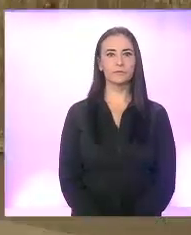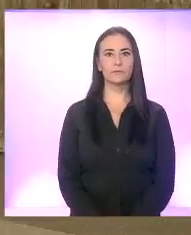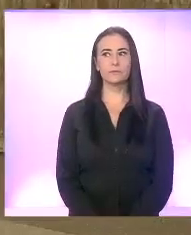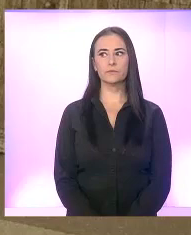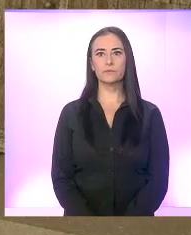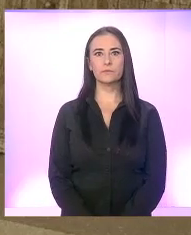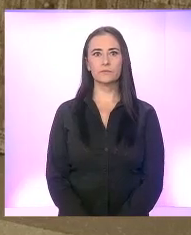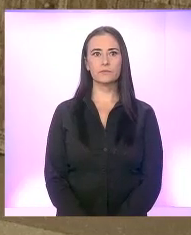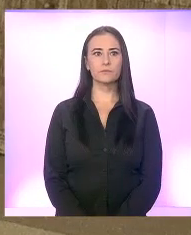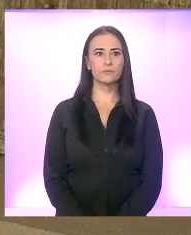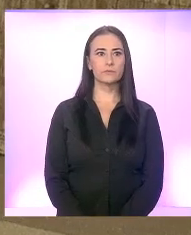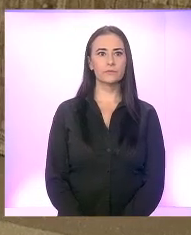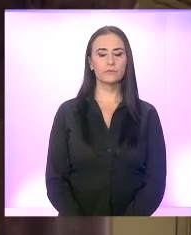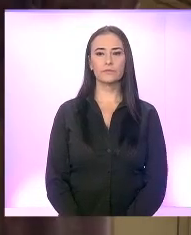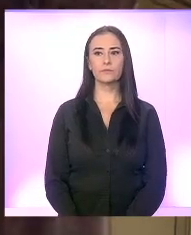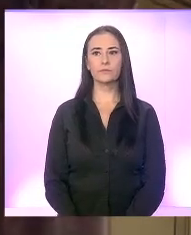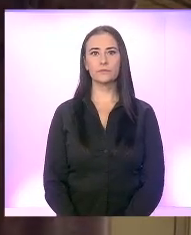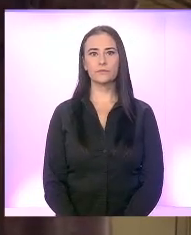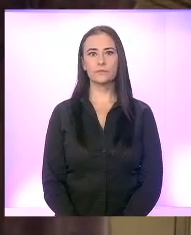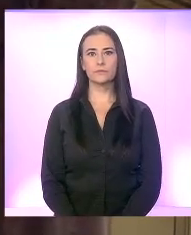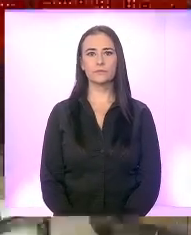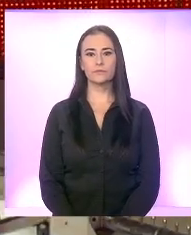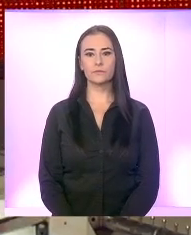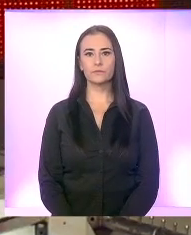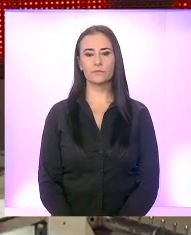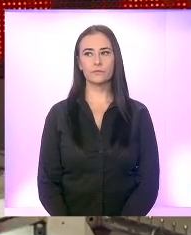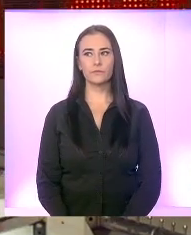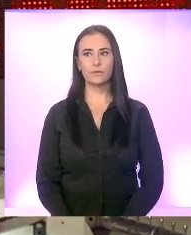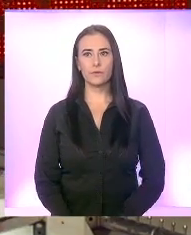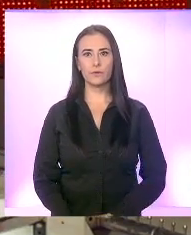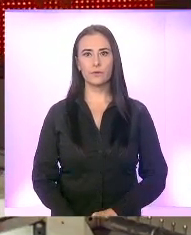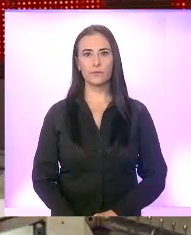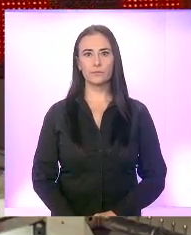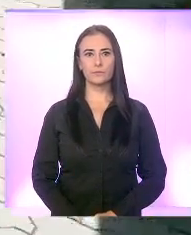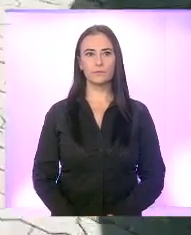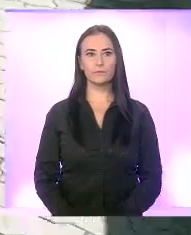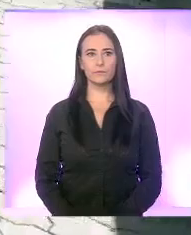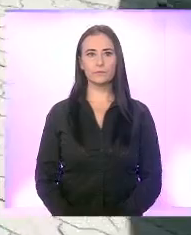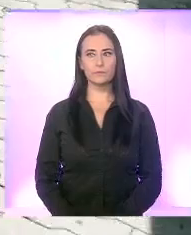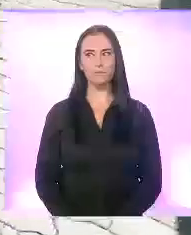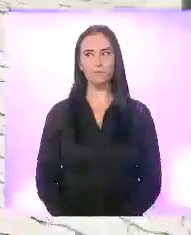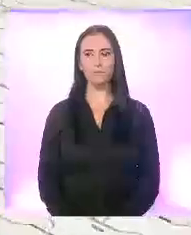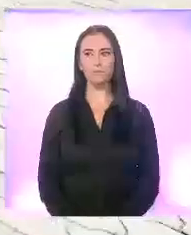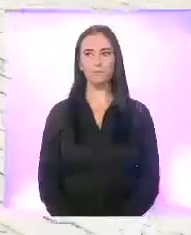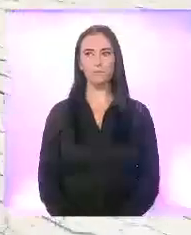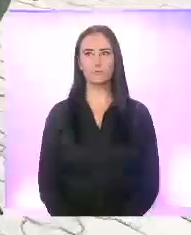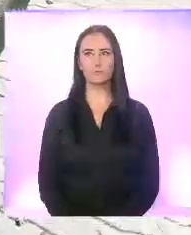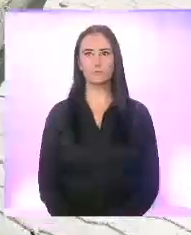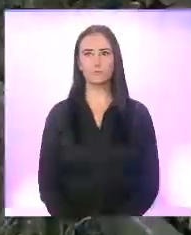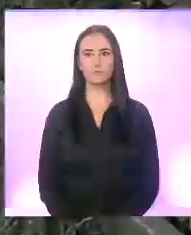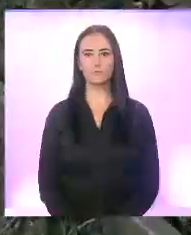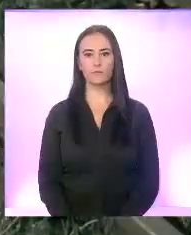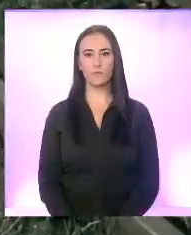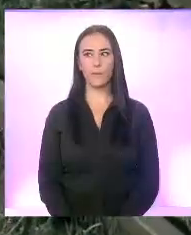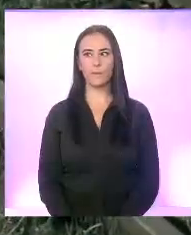modernizarea infrastructurii feroviare din portul Constanța. În cel mai important port de la Marea Neagră se lucrează la sub 50% din capacitate